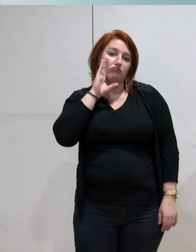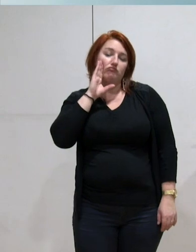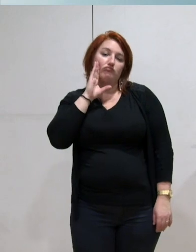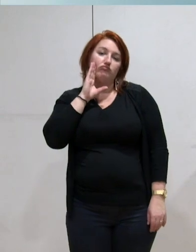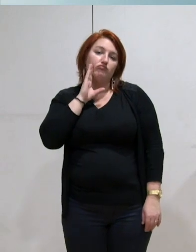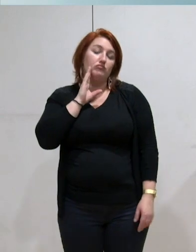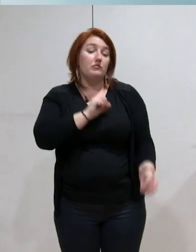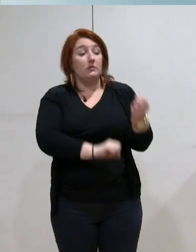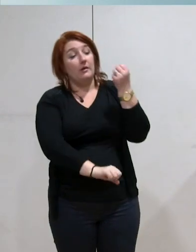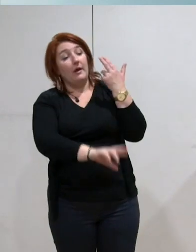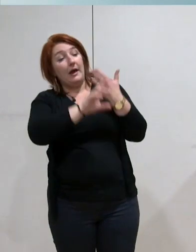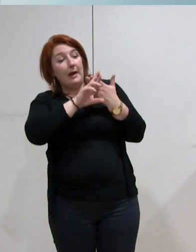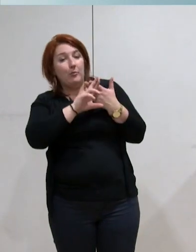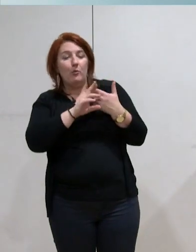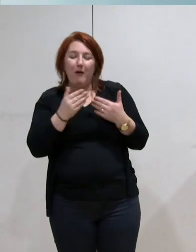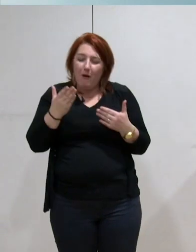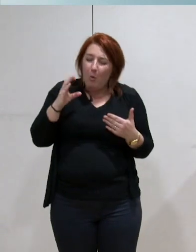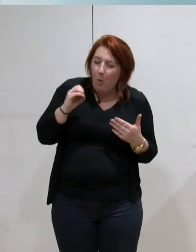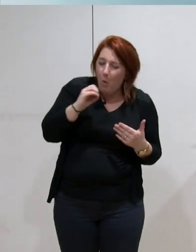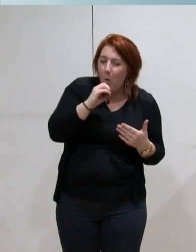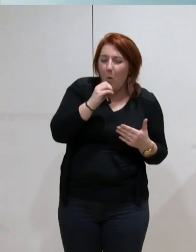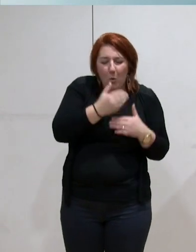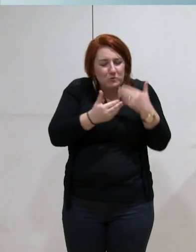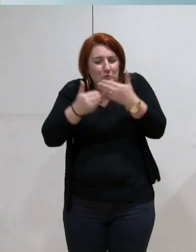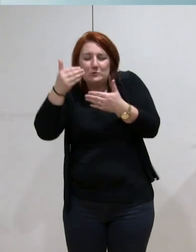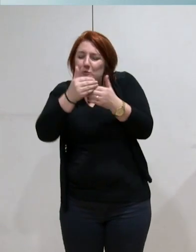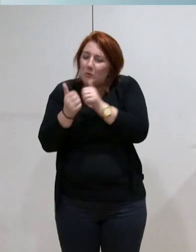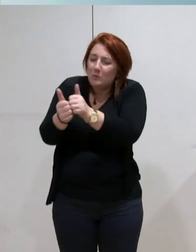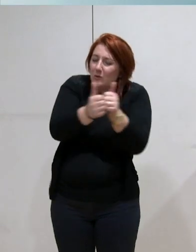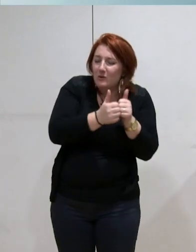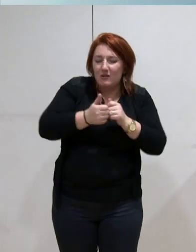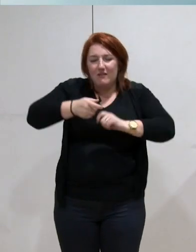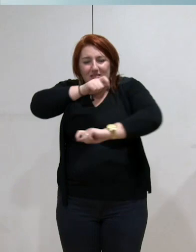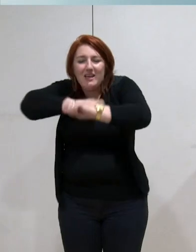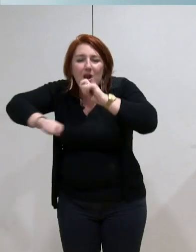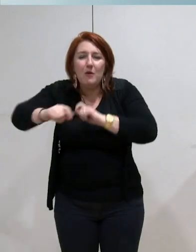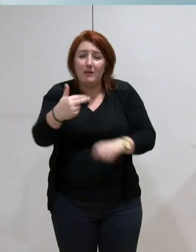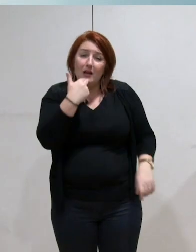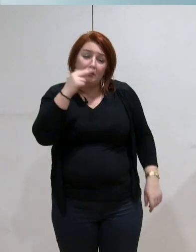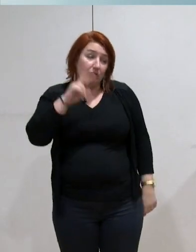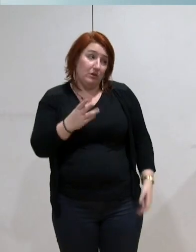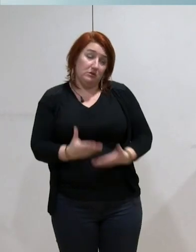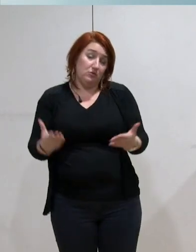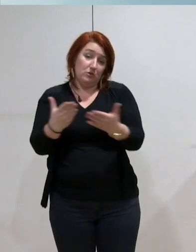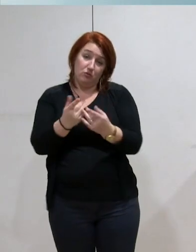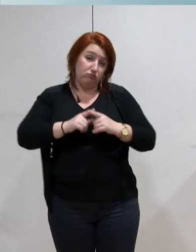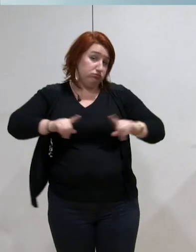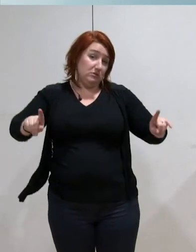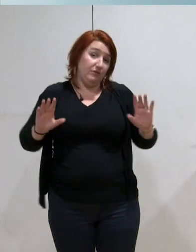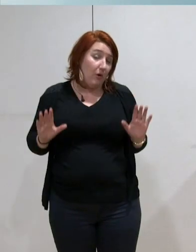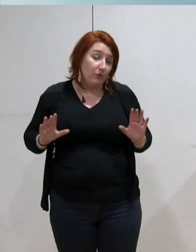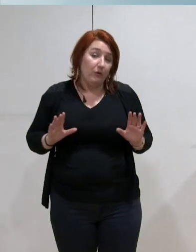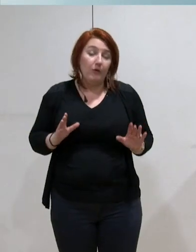en parlant de coconstruction de dialogue de qualité c'est quand même pas le cas après il faut qu'il y ait aussi des